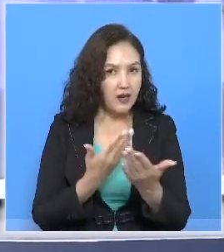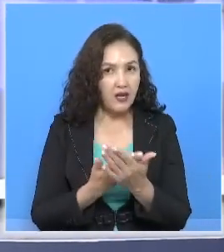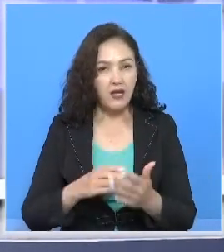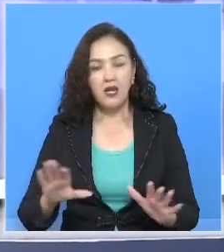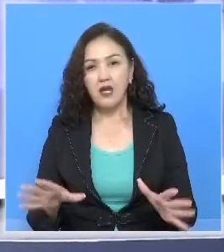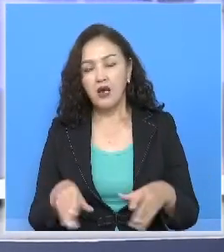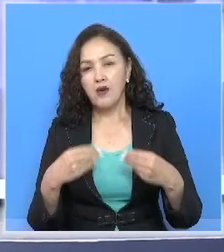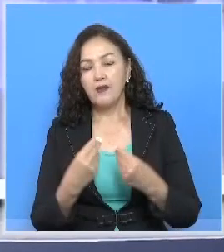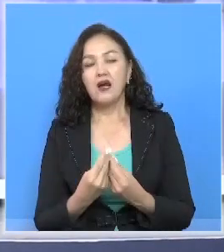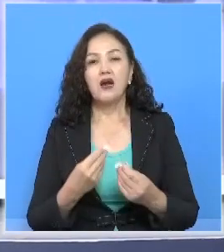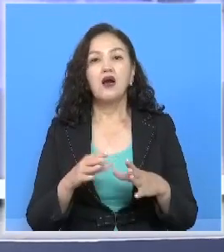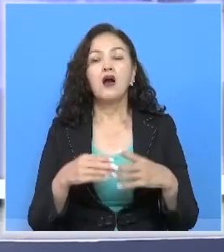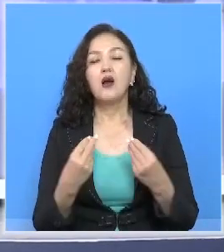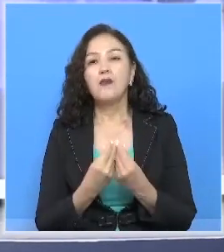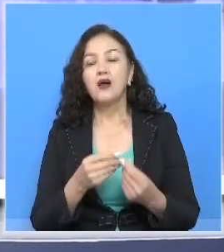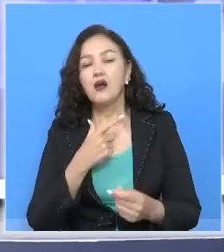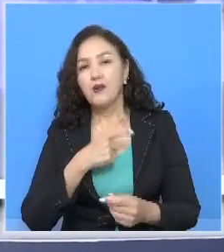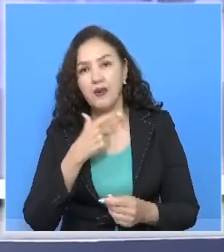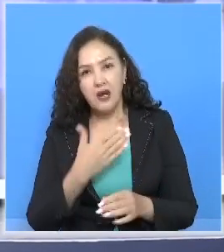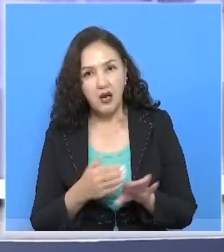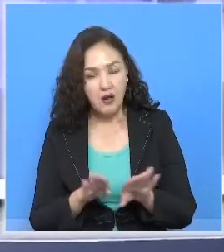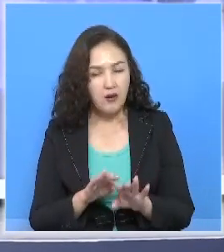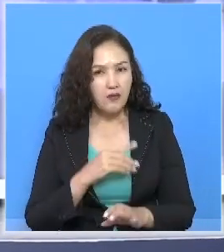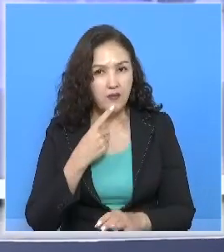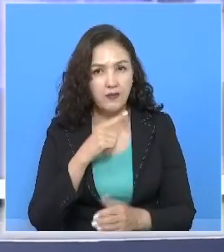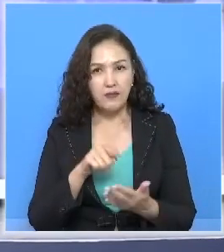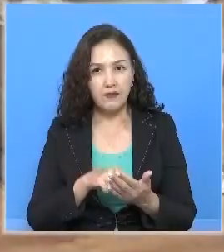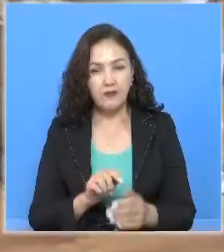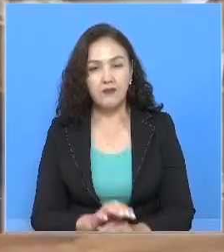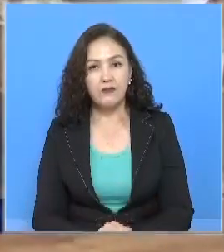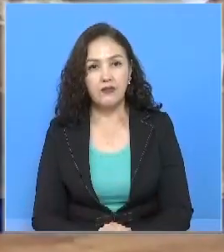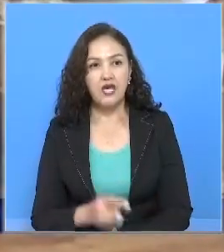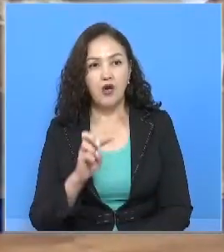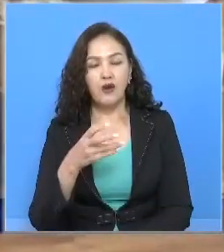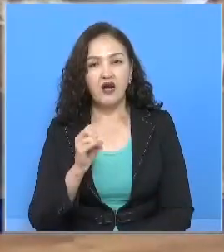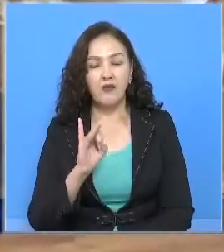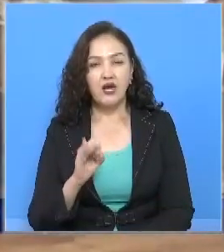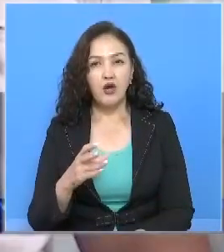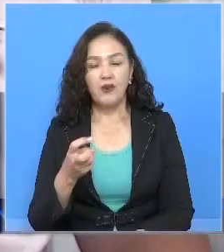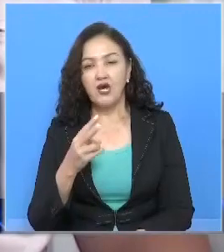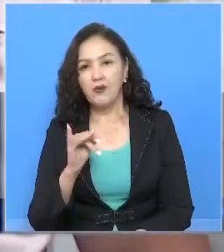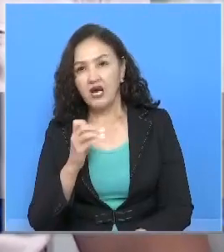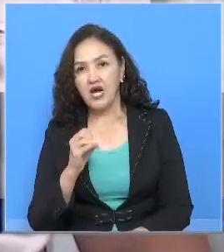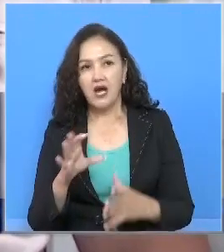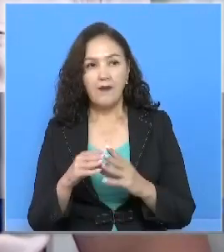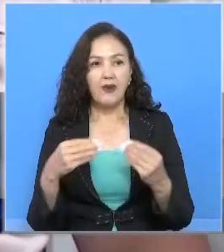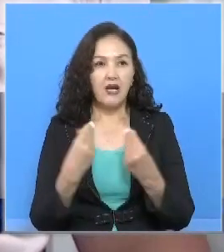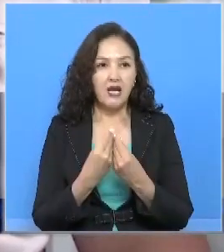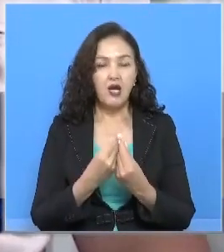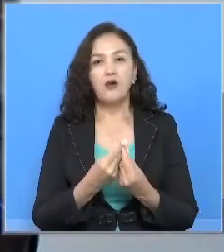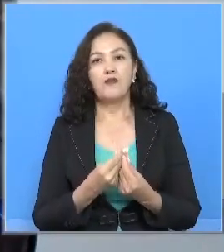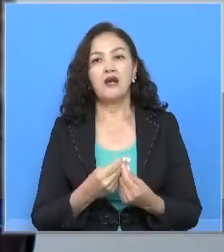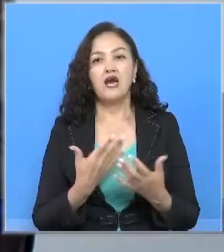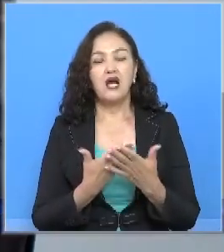Шаңырақ көтеруге ниетті жұптар өздерін алаңдататын сауалдарын қойды. Жанболат Жолдасбай мен Рыскүл Төремұратова бір шаңырақ